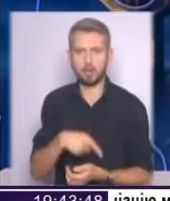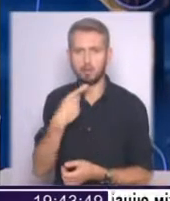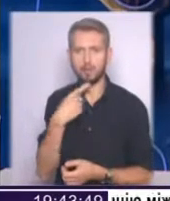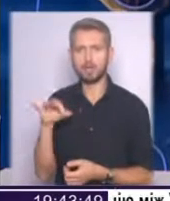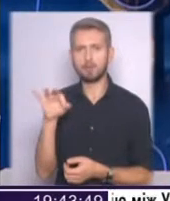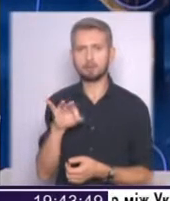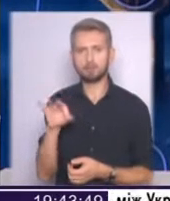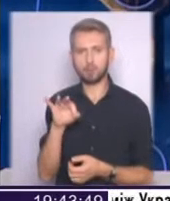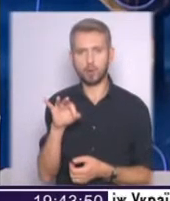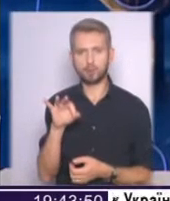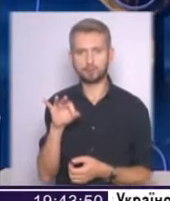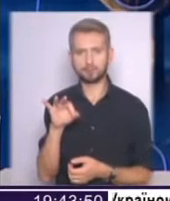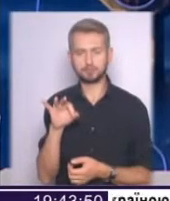про